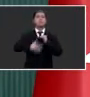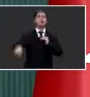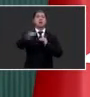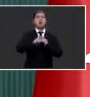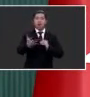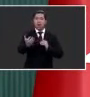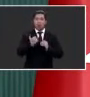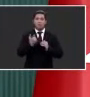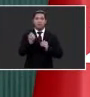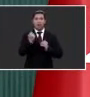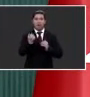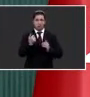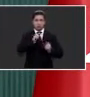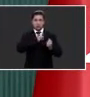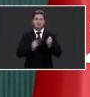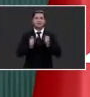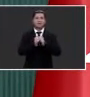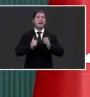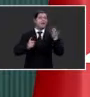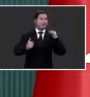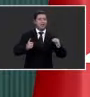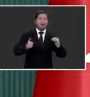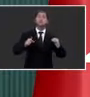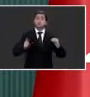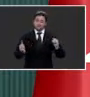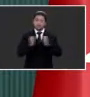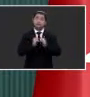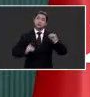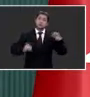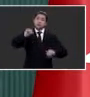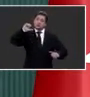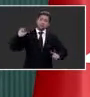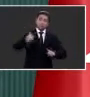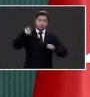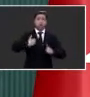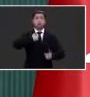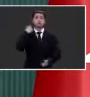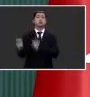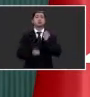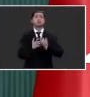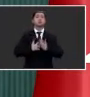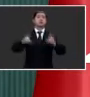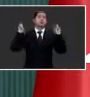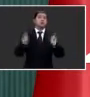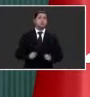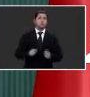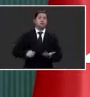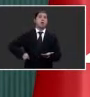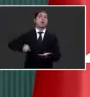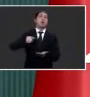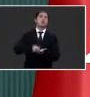alım gücünü yeniden eskisinin de üzerine yükseltmek için var gücümüzle çalışıyoruz yatırım